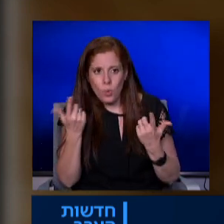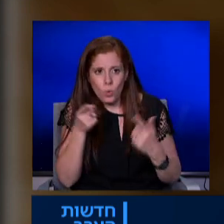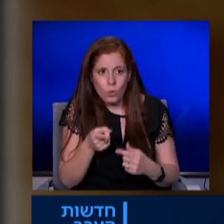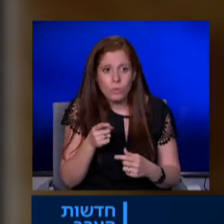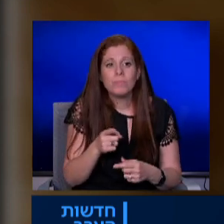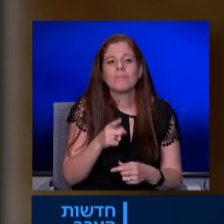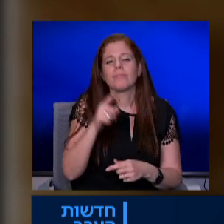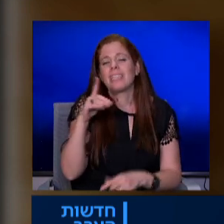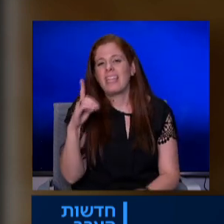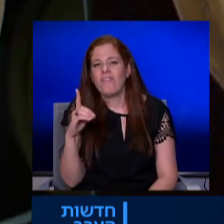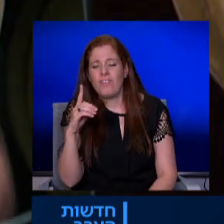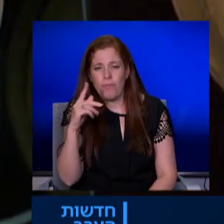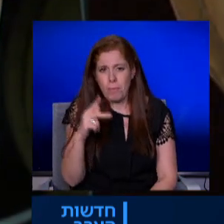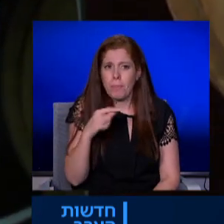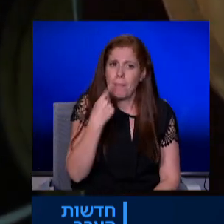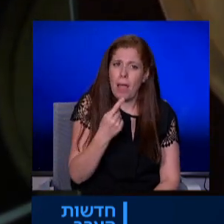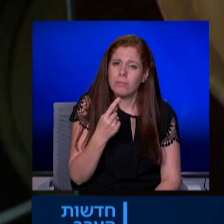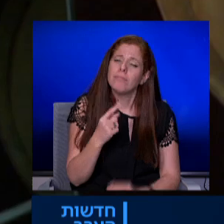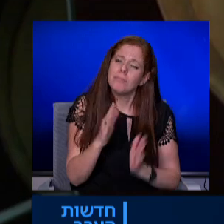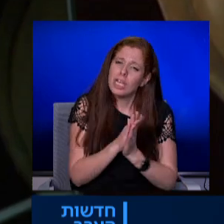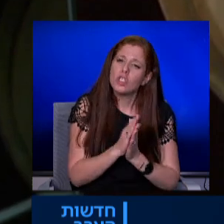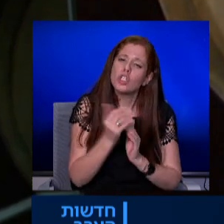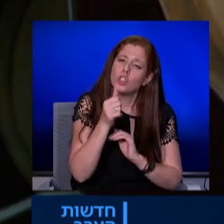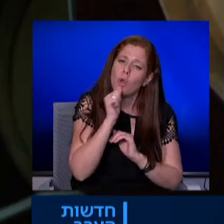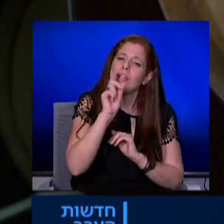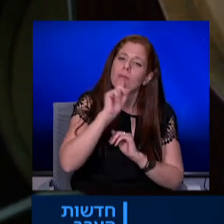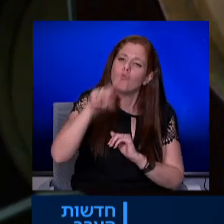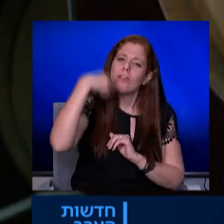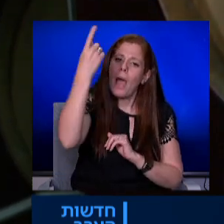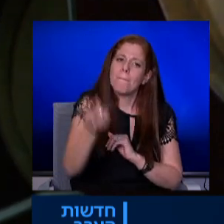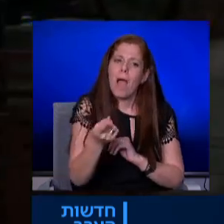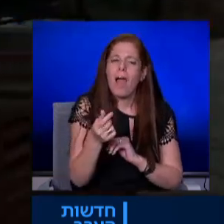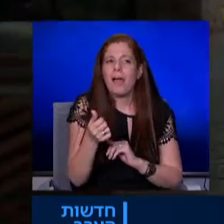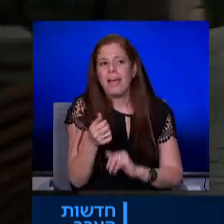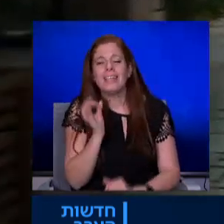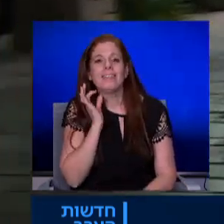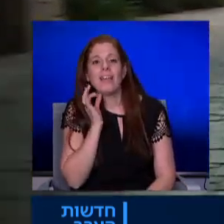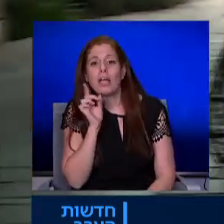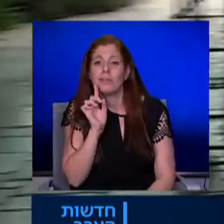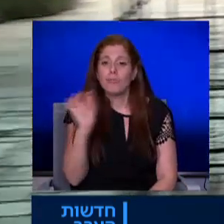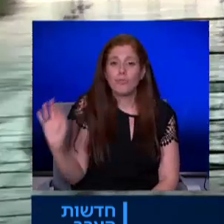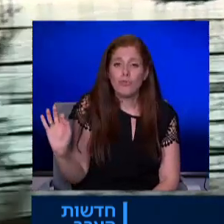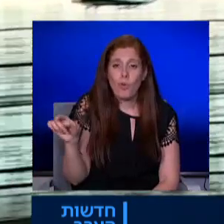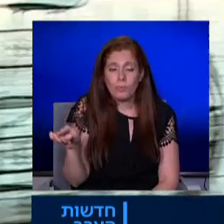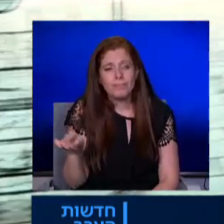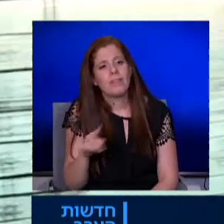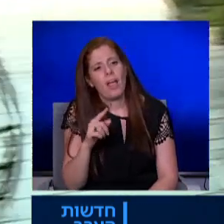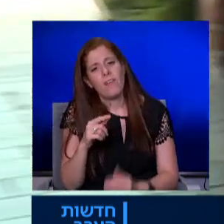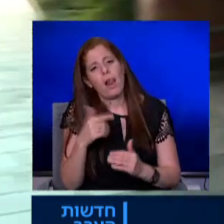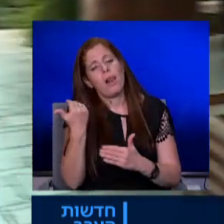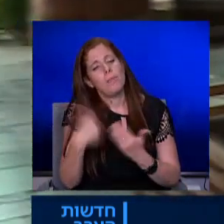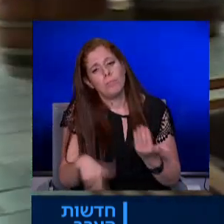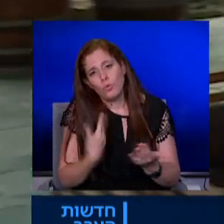צייץ בעוקצנות וקרא לשתות בשנה הבאה גם את היין שנושא את שמו. אבל בשורה התחתונה אין